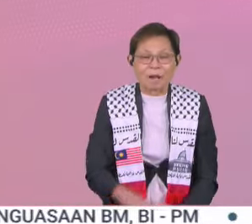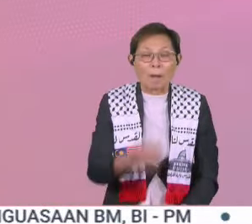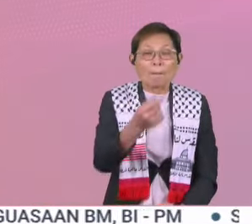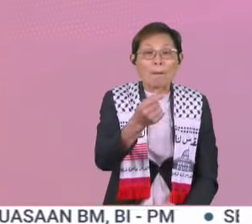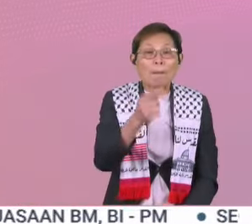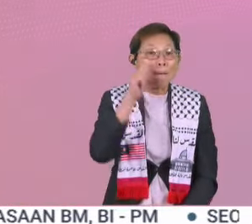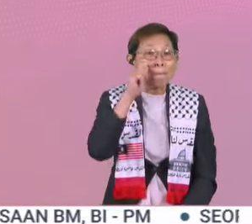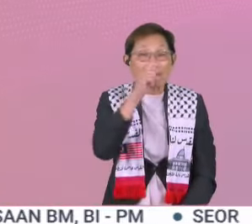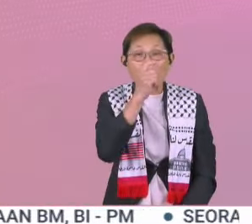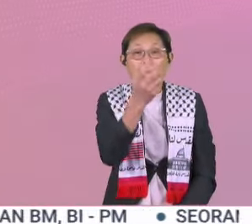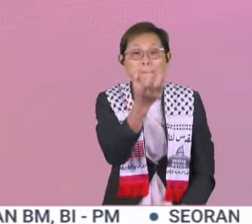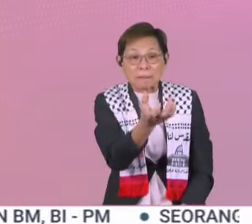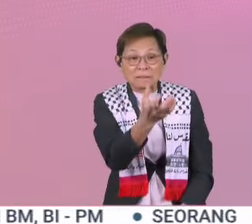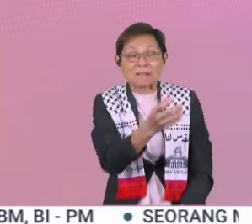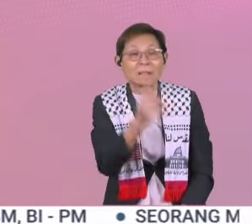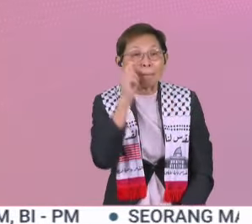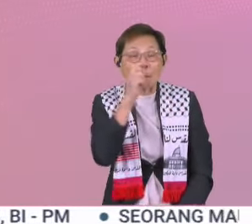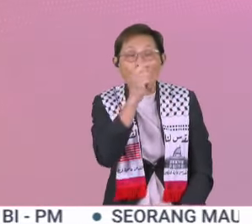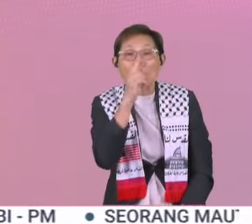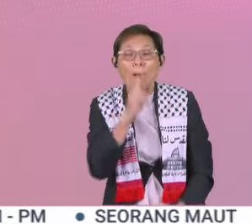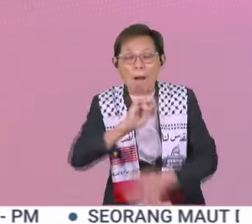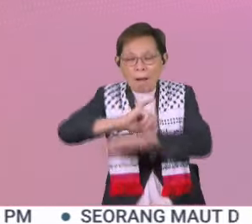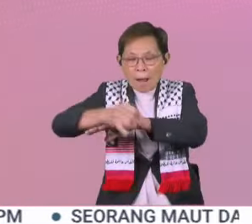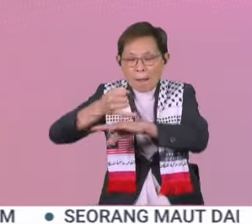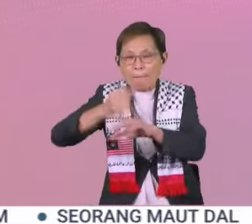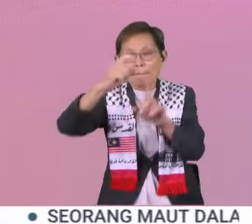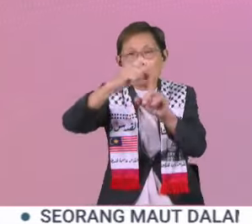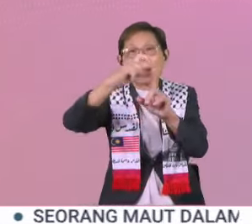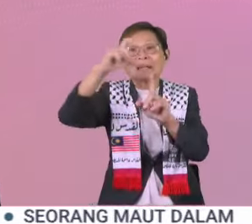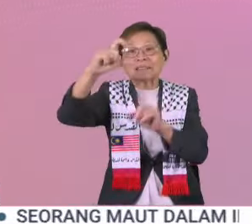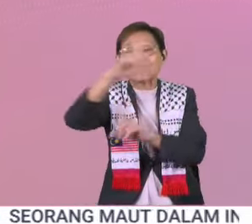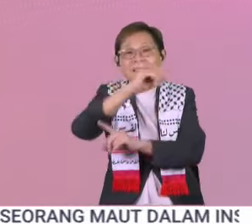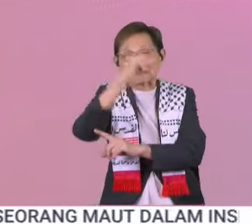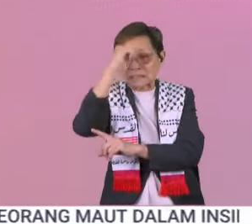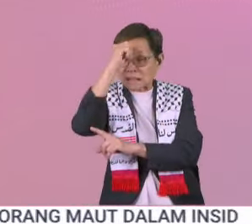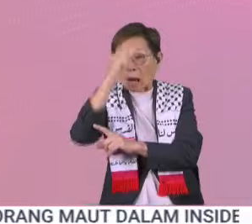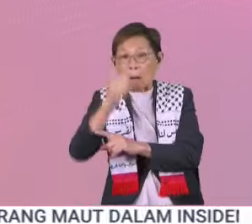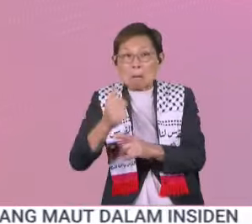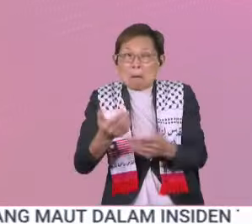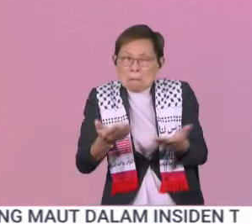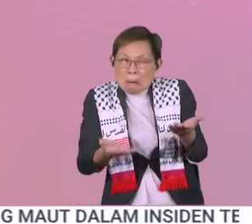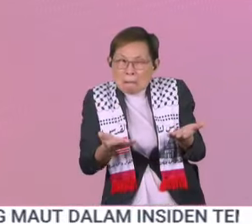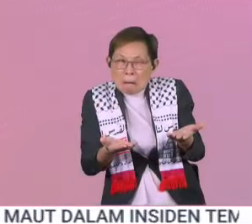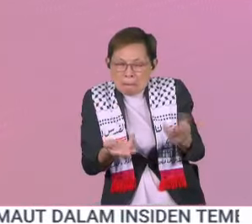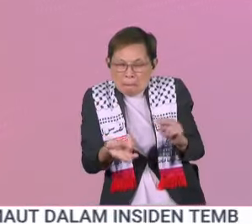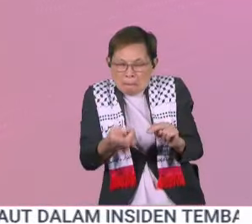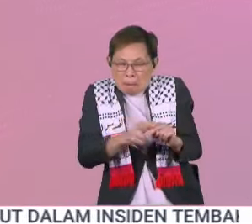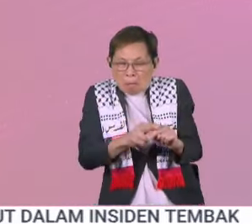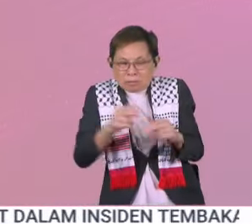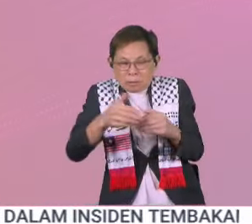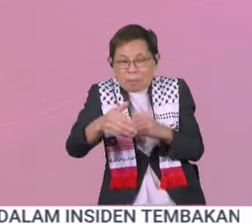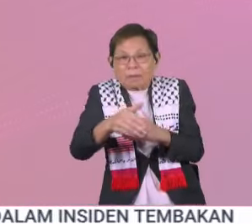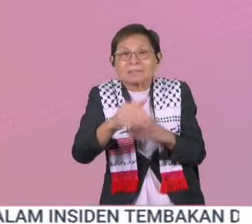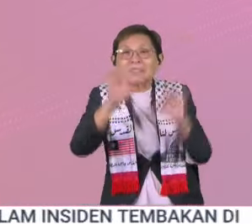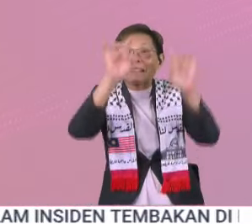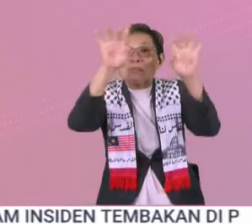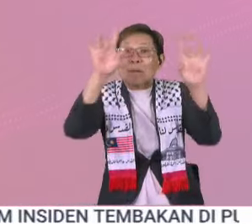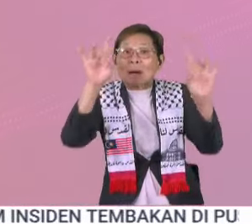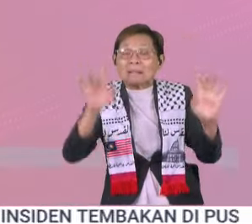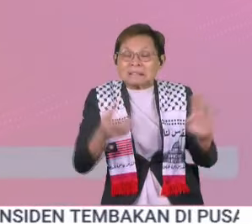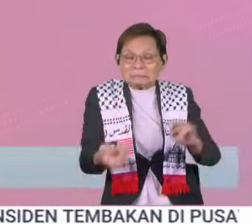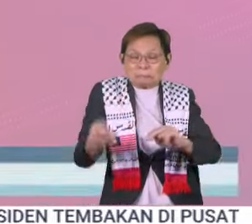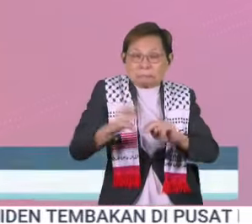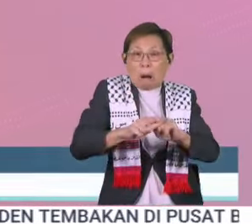Harga bawang besar dan bawang merah yang diimport dari Pakistan dan India dijangka berlaku kenaikan harga selepas Krismas ini.